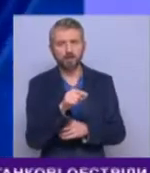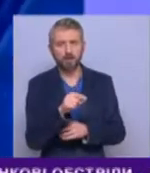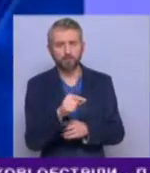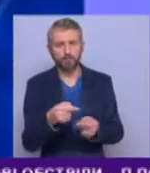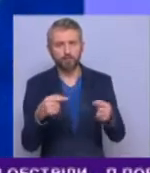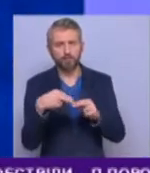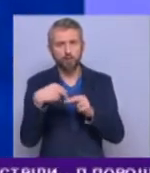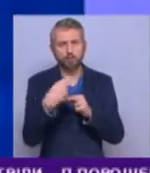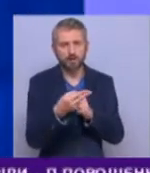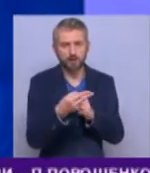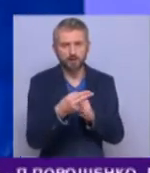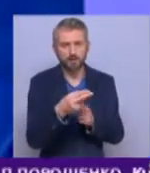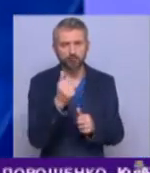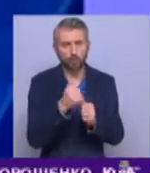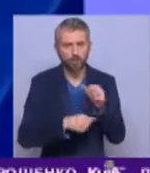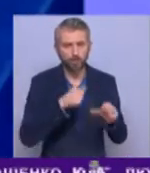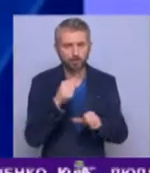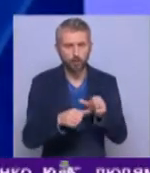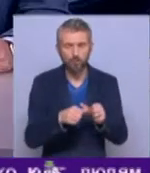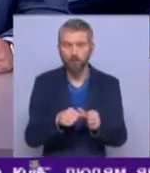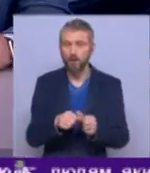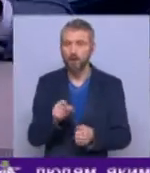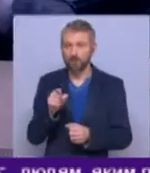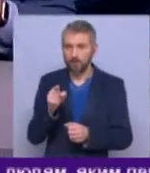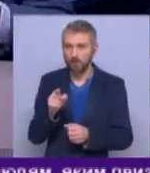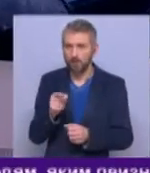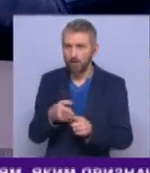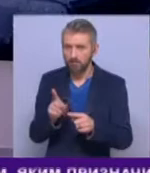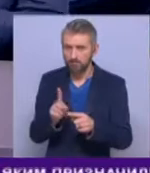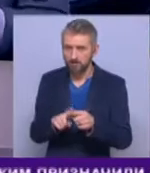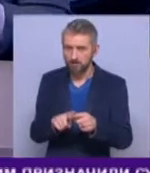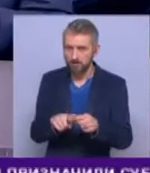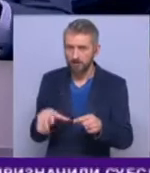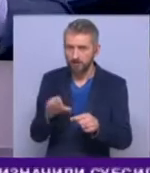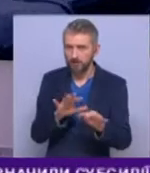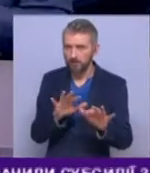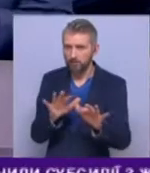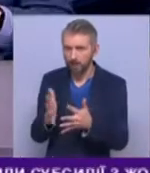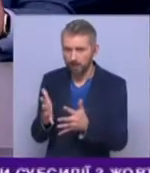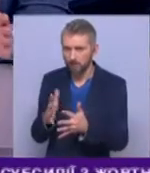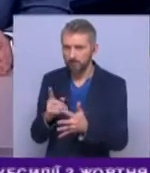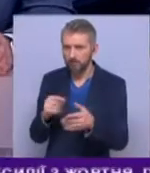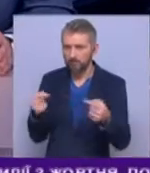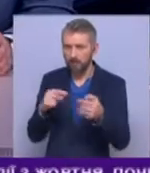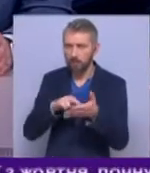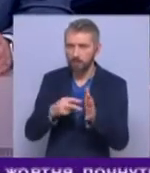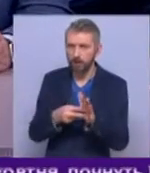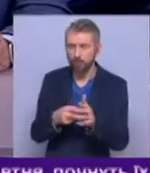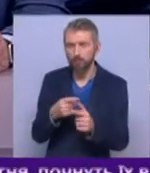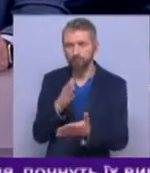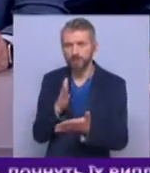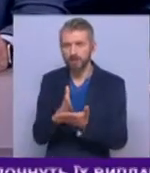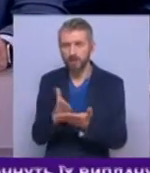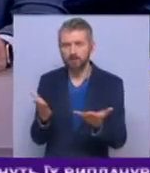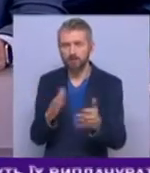відповідна компенсація і з кожним але роком майстрами... Ви свідомі того, що це все як відбувається за планом, за якимось? Чи є все ж